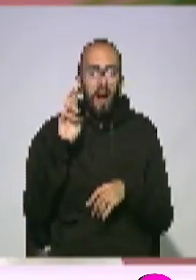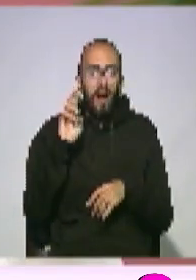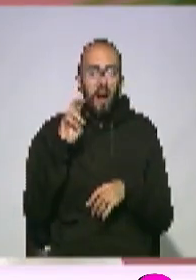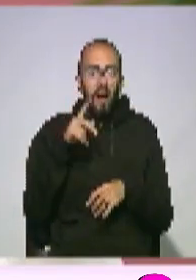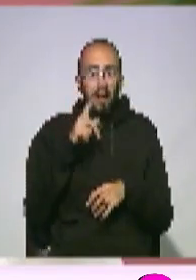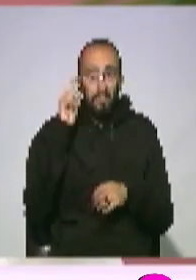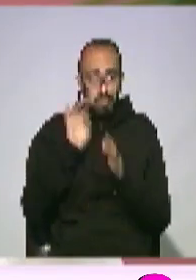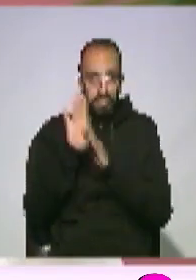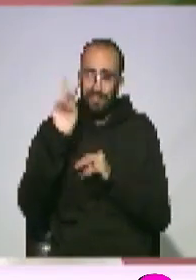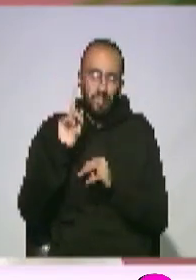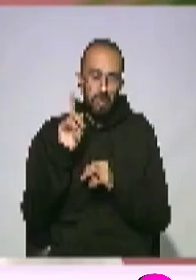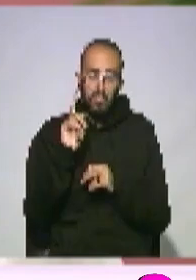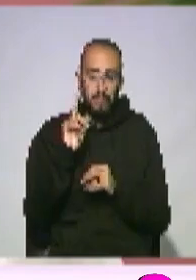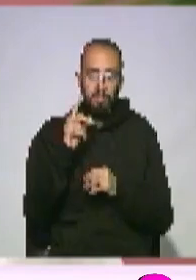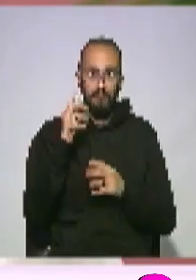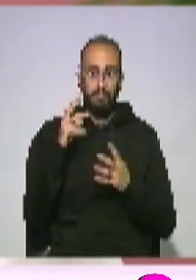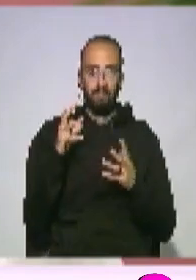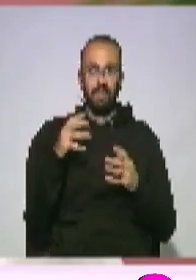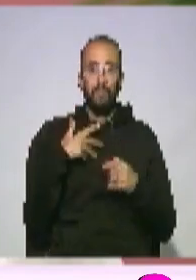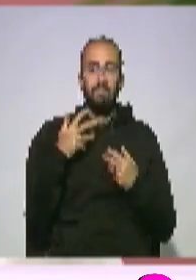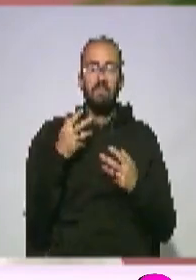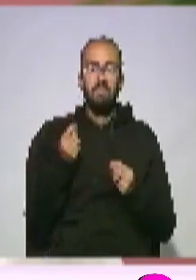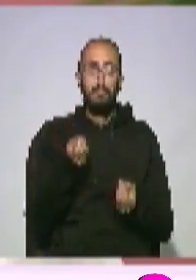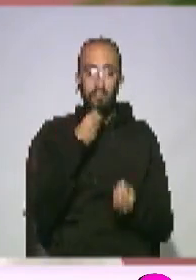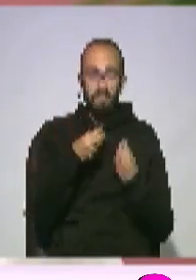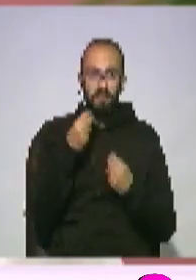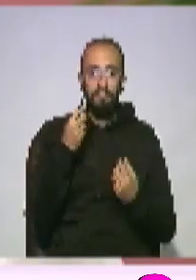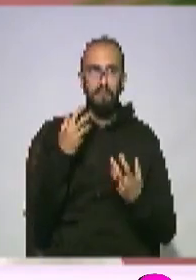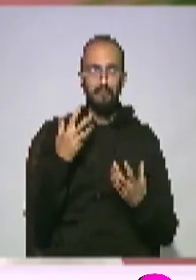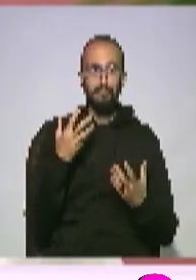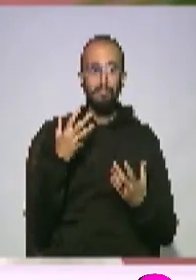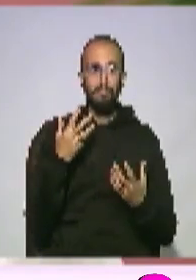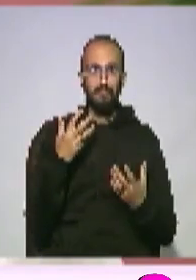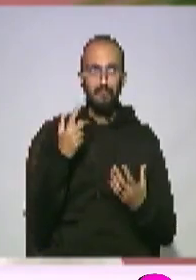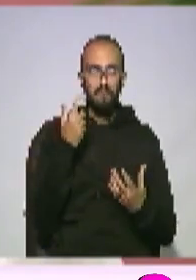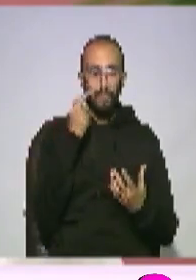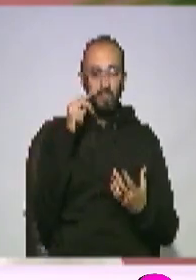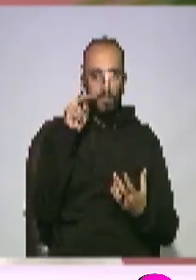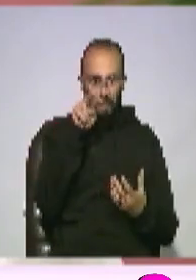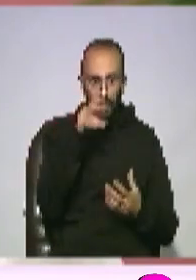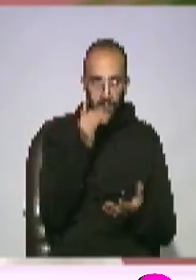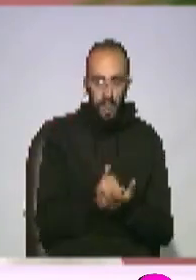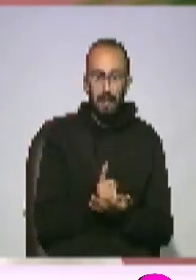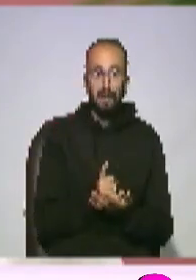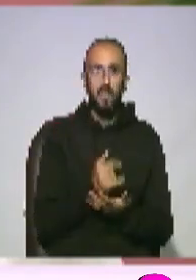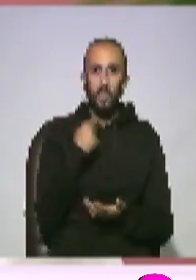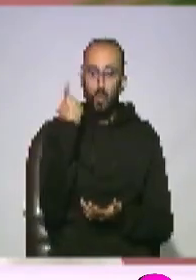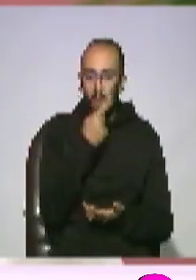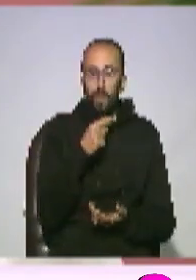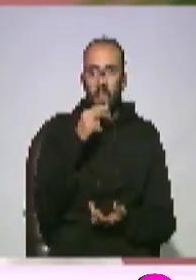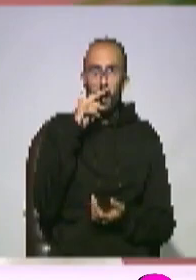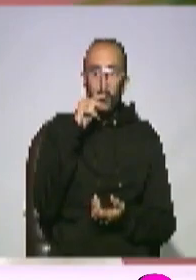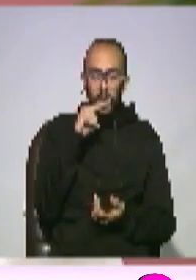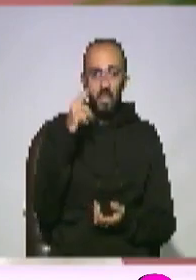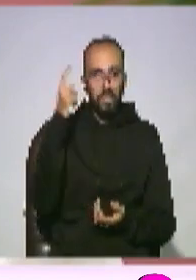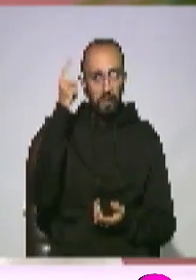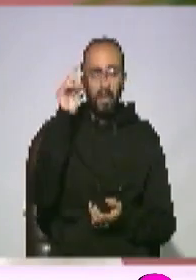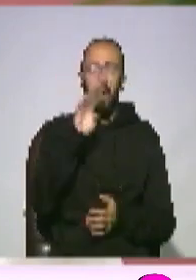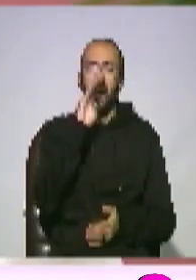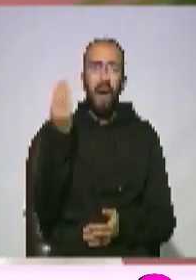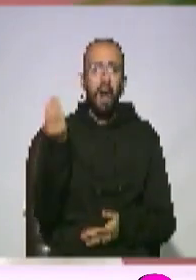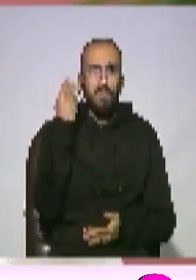المخ بتنشط، اللي هي بقى خلايا المخ اللي ماسكه الجسم كله، ماسكه النظر والتعبير اللفظي والحركه،